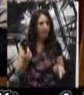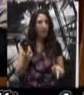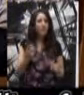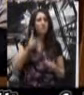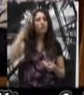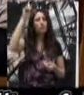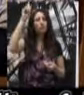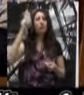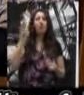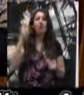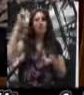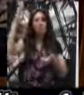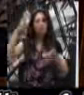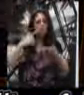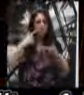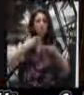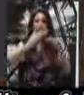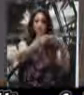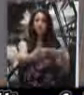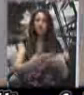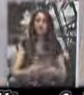عارفه وربنا يعني في خير ان شاء الله.